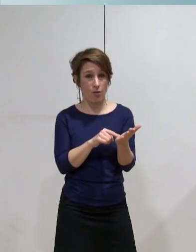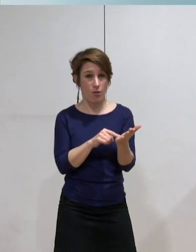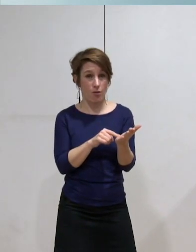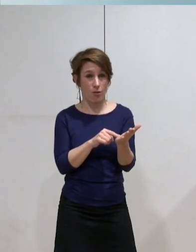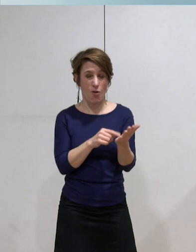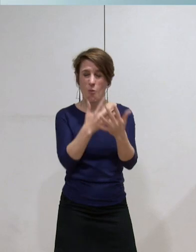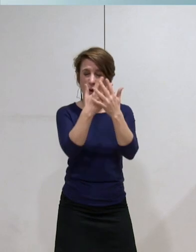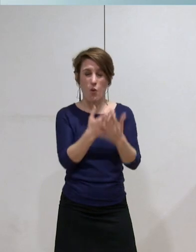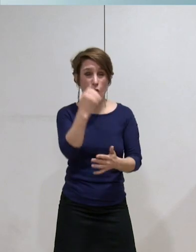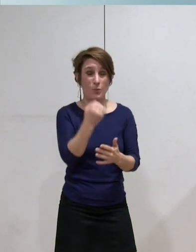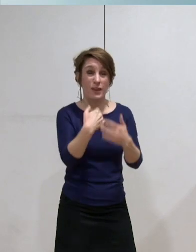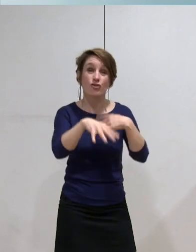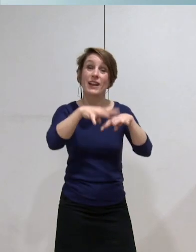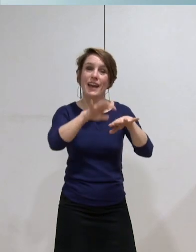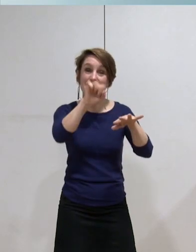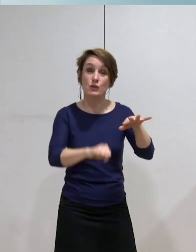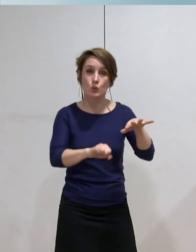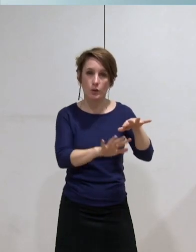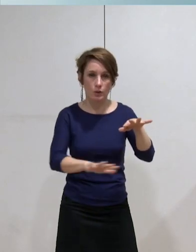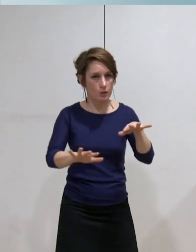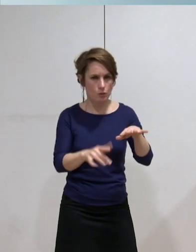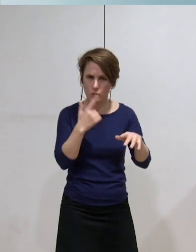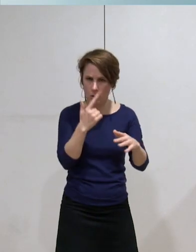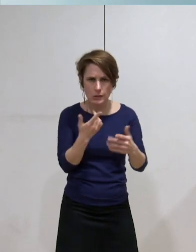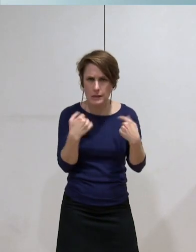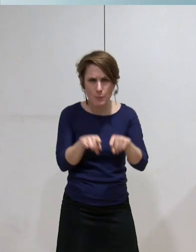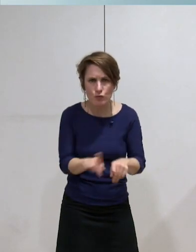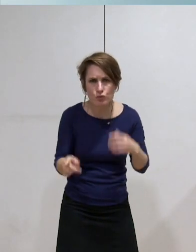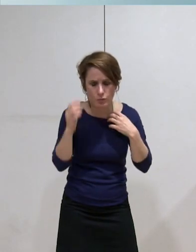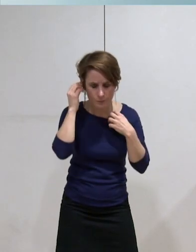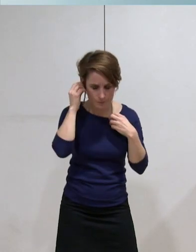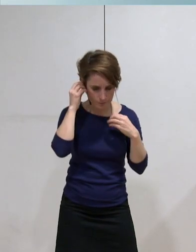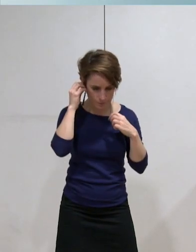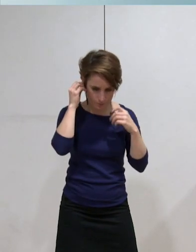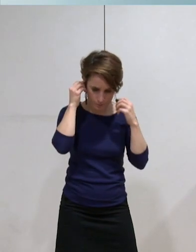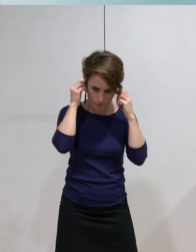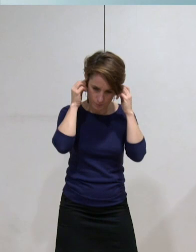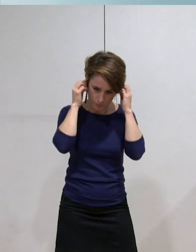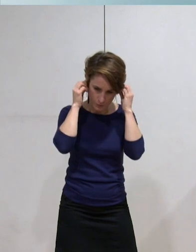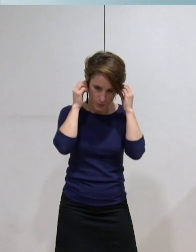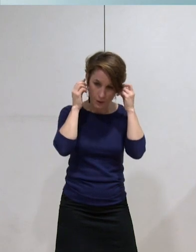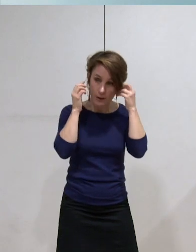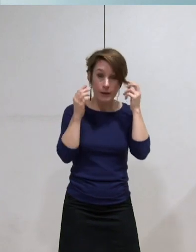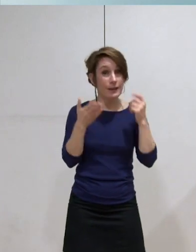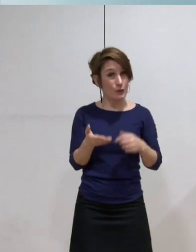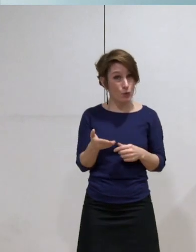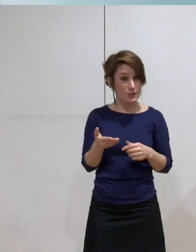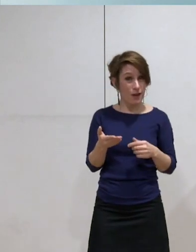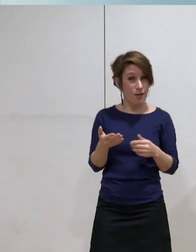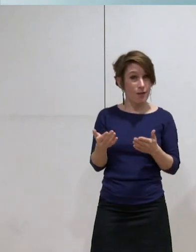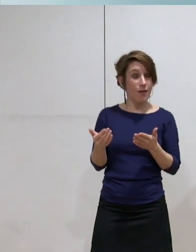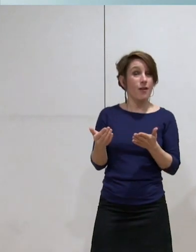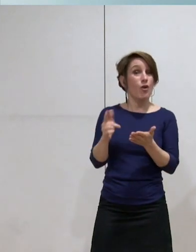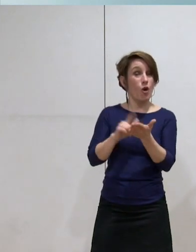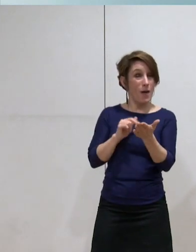sud de la ville c'est injuste et contrairement aux impôts sur le revenu ces impôts là ne sont pas conformes à une